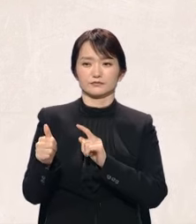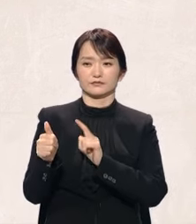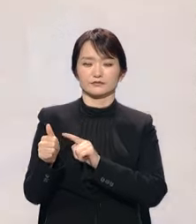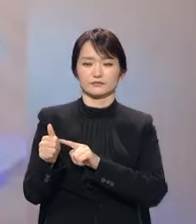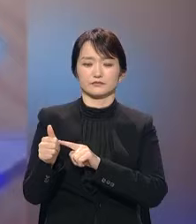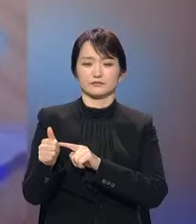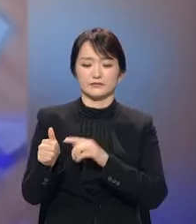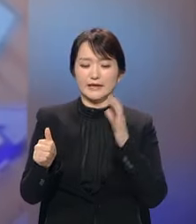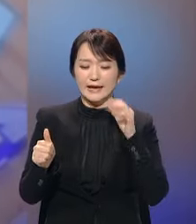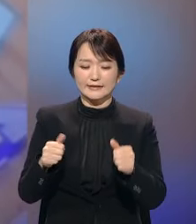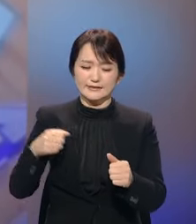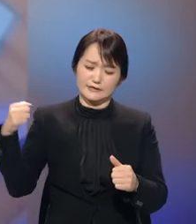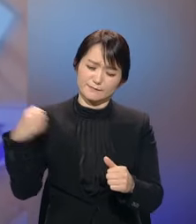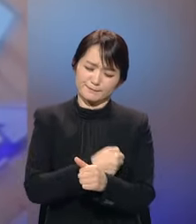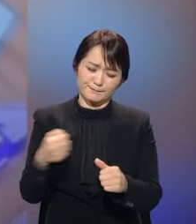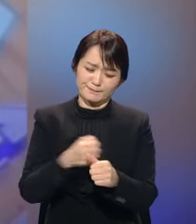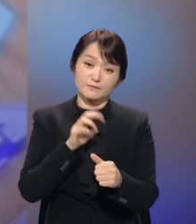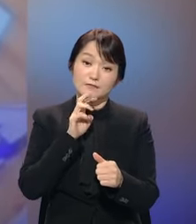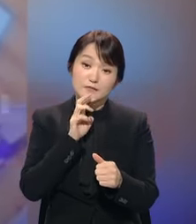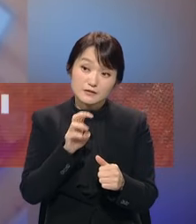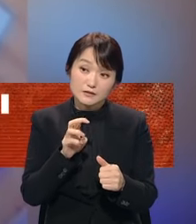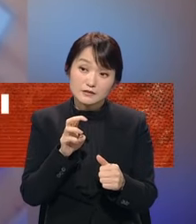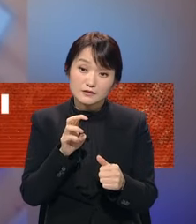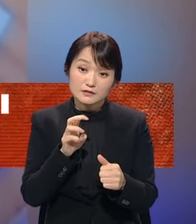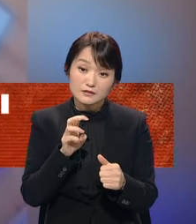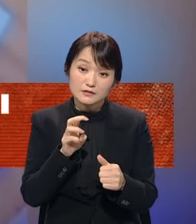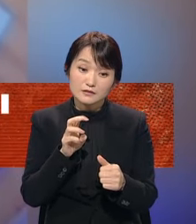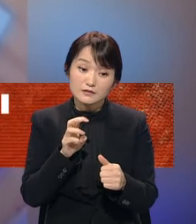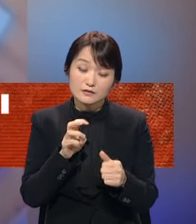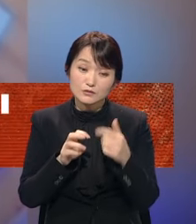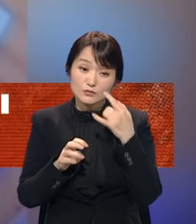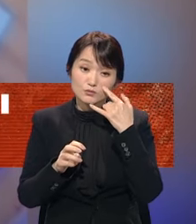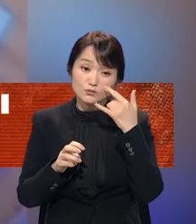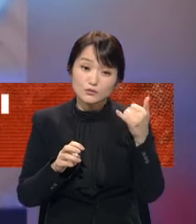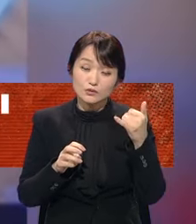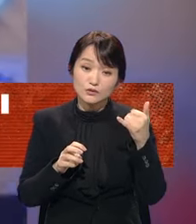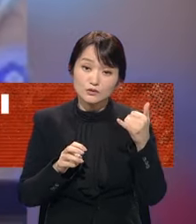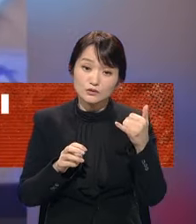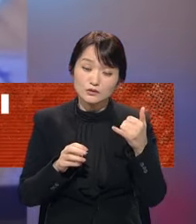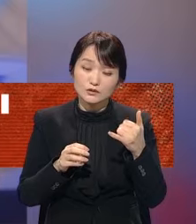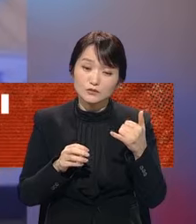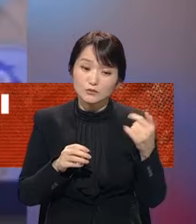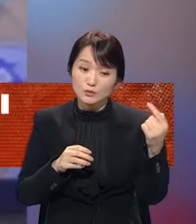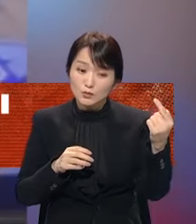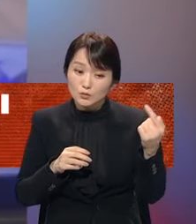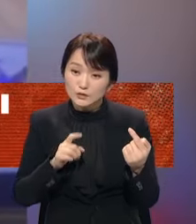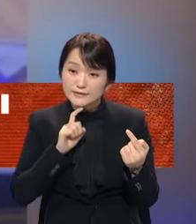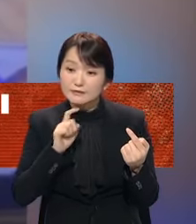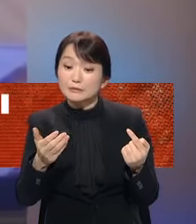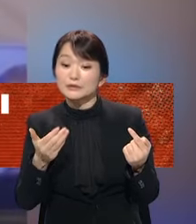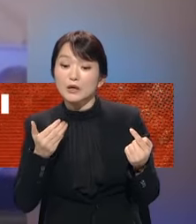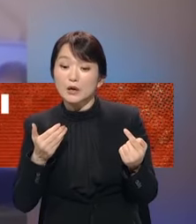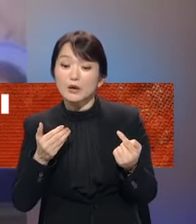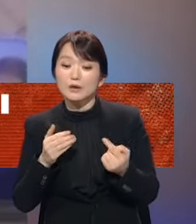아이를 폭행을 하다가 부모님이 데리러 오기 약 한 10분 전부터는 아이를 갑자기 칭찬을